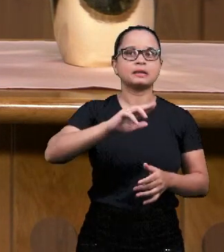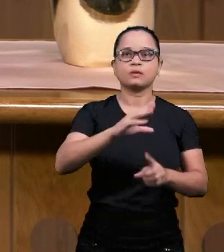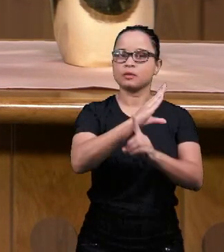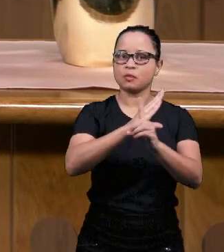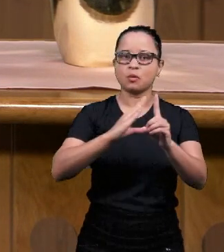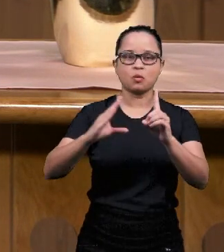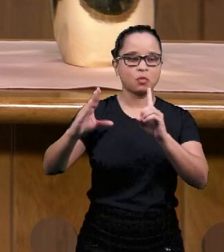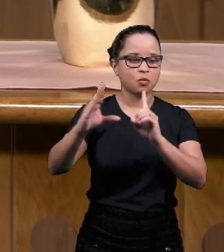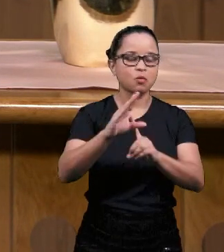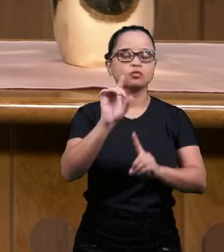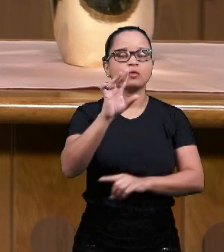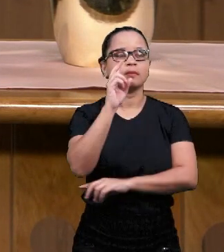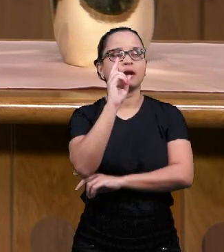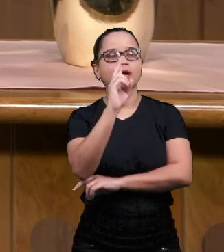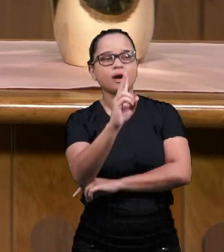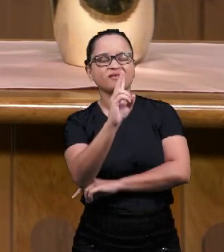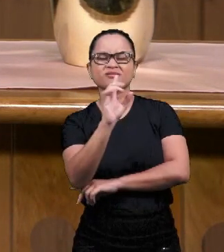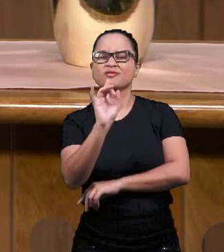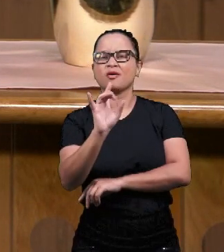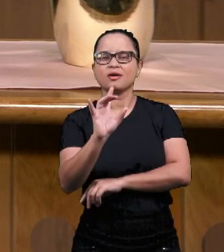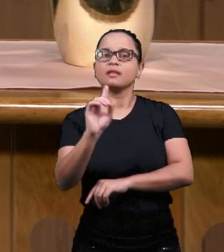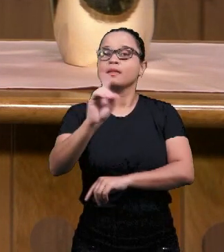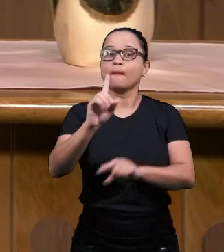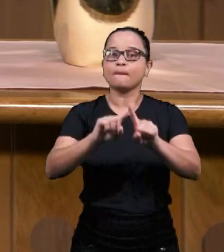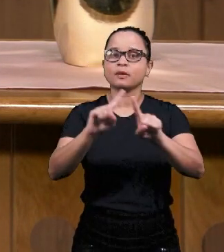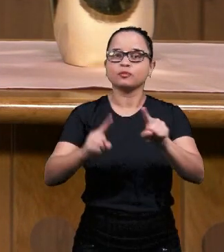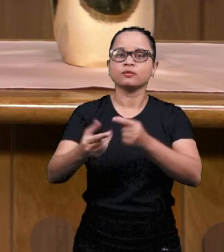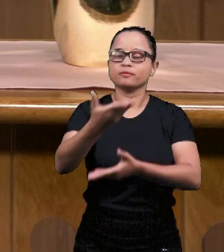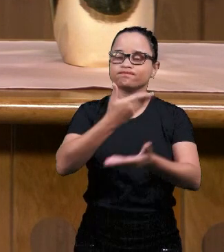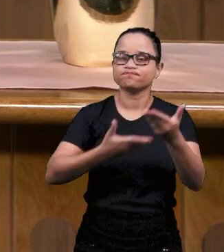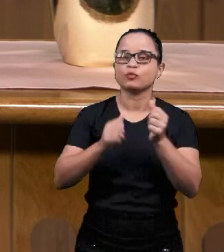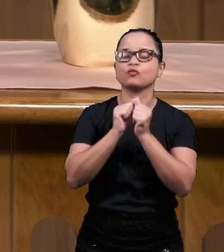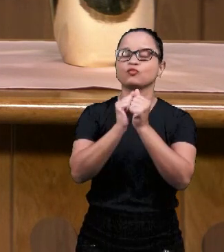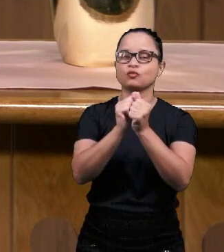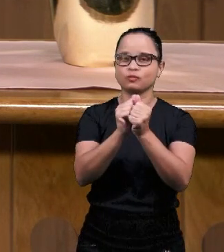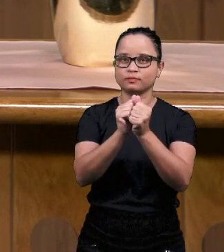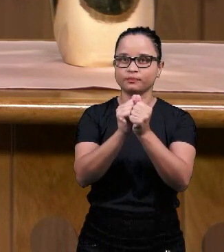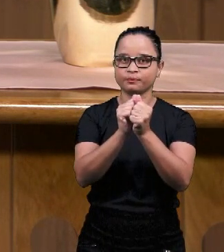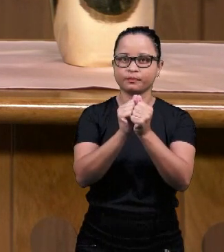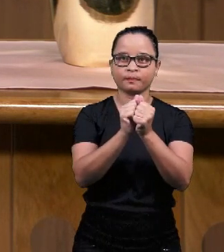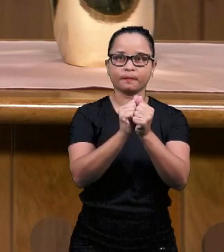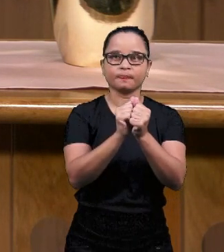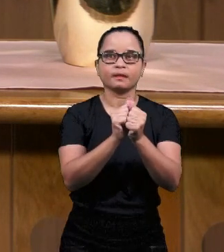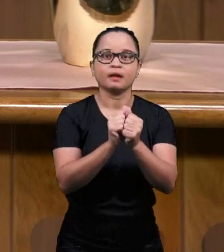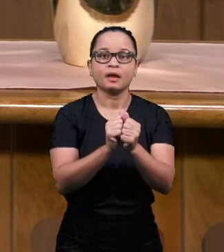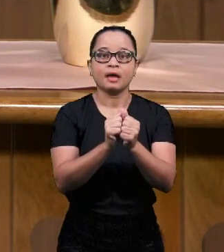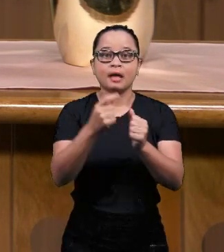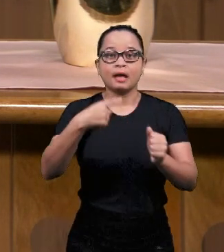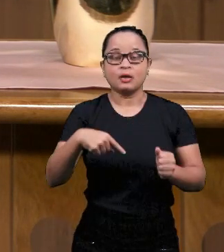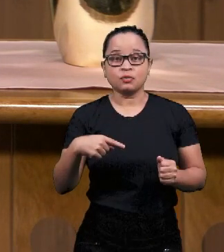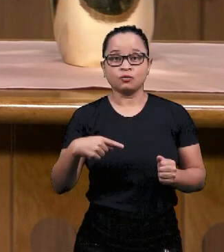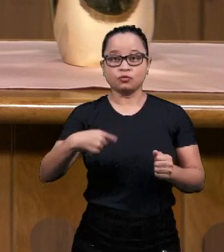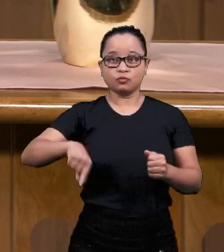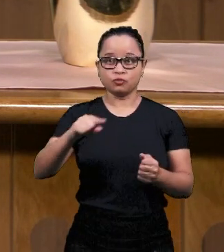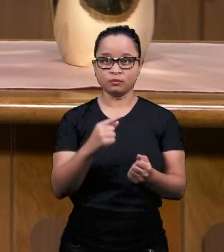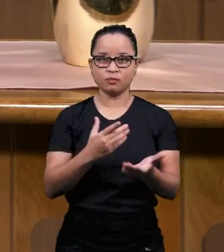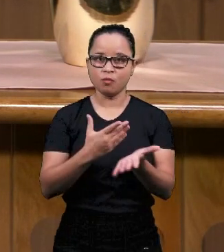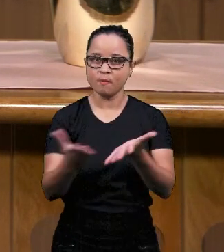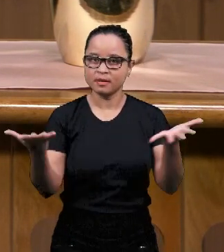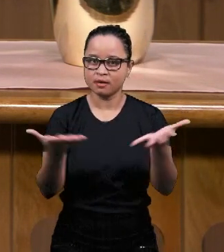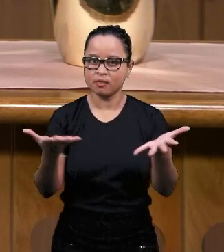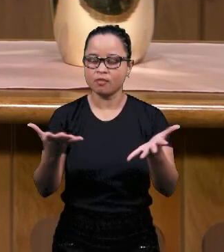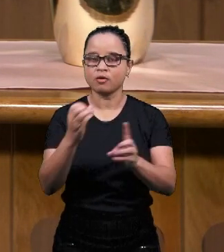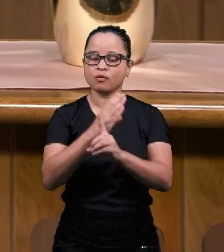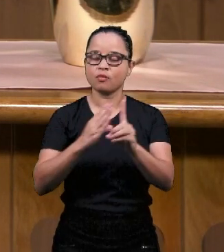хотим сказать, что это не богослужение, чтобы вам просто смотреть его, а чтобы участвовать.